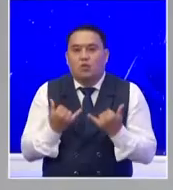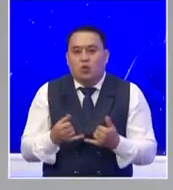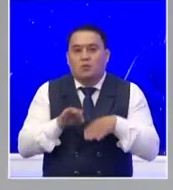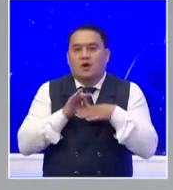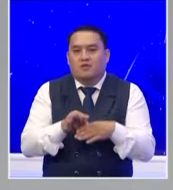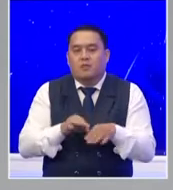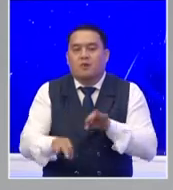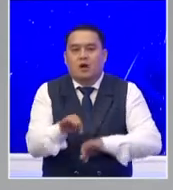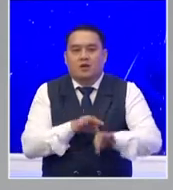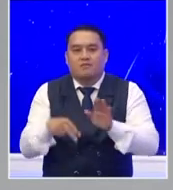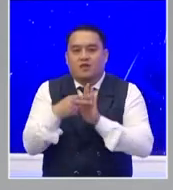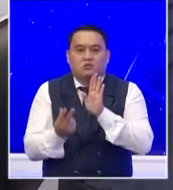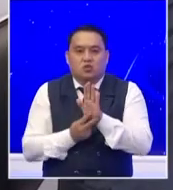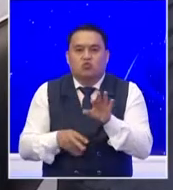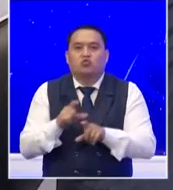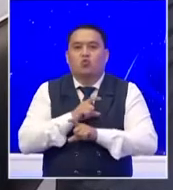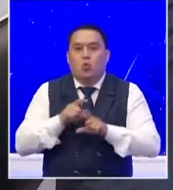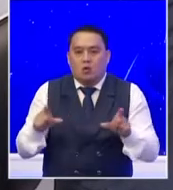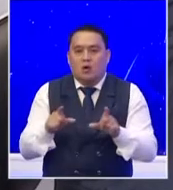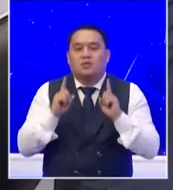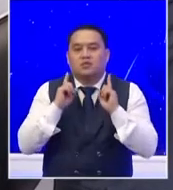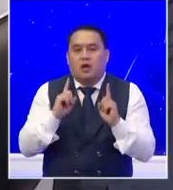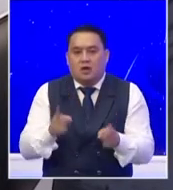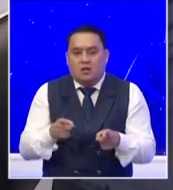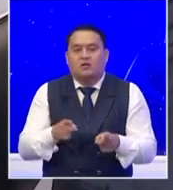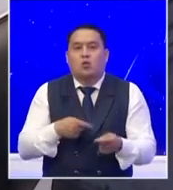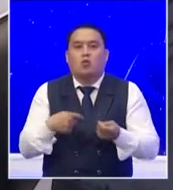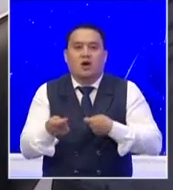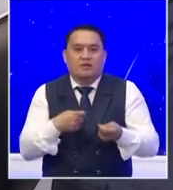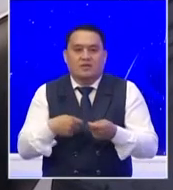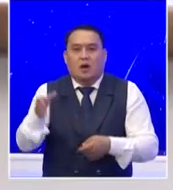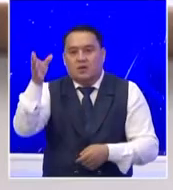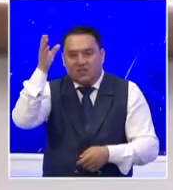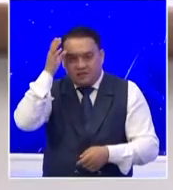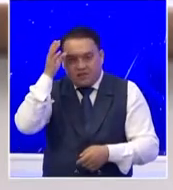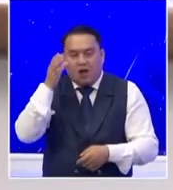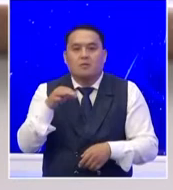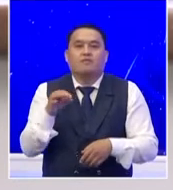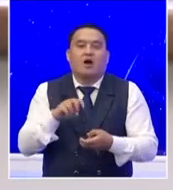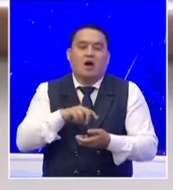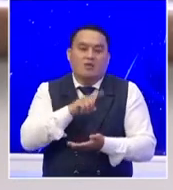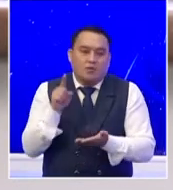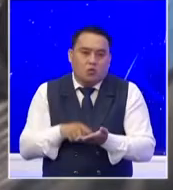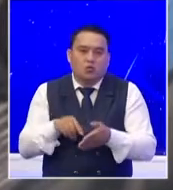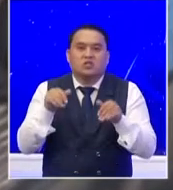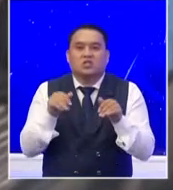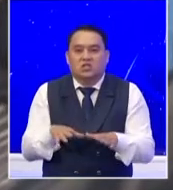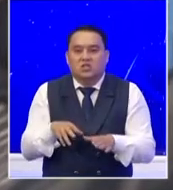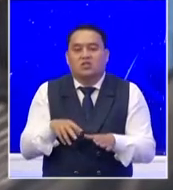идет проектирование 18 школ. Согласно прогнозам регионального управления образования, наболевший вопрос должен решиться